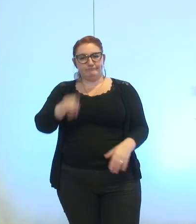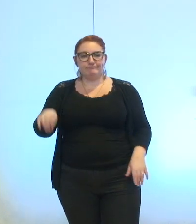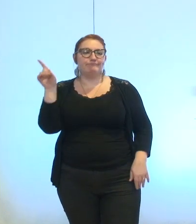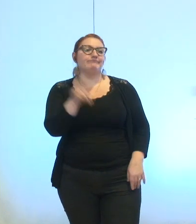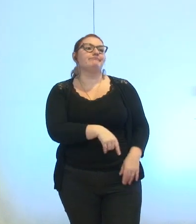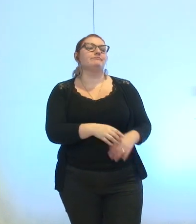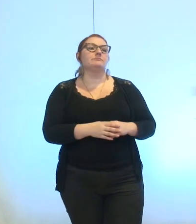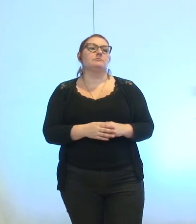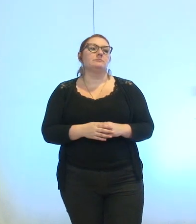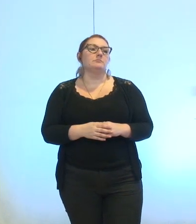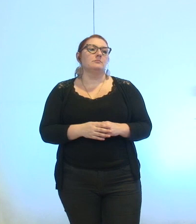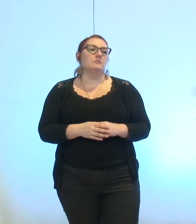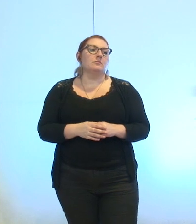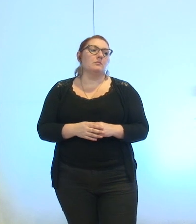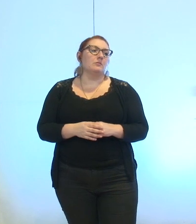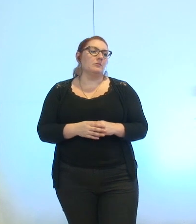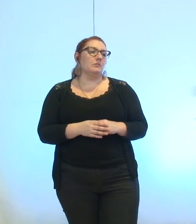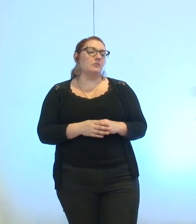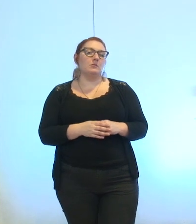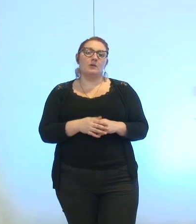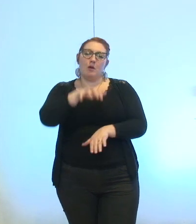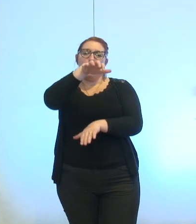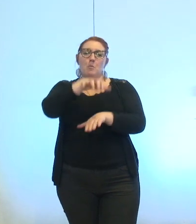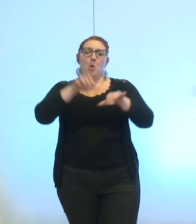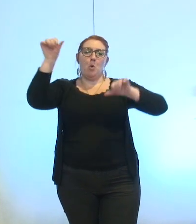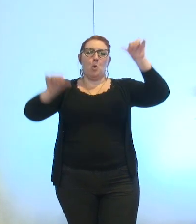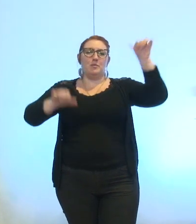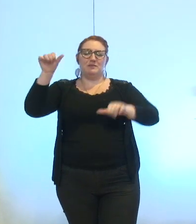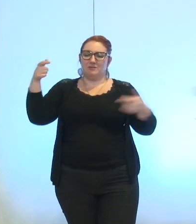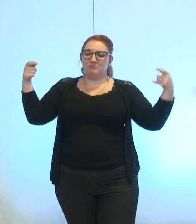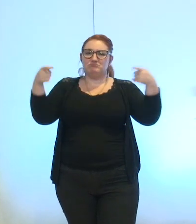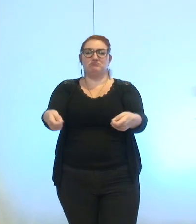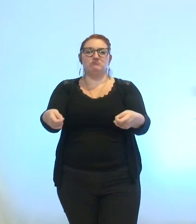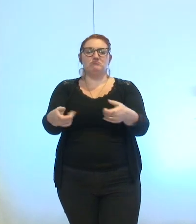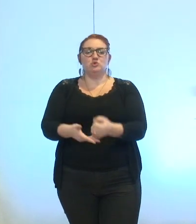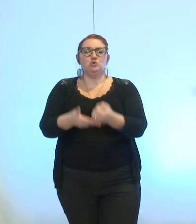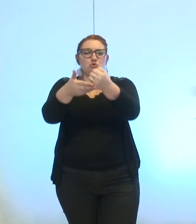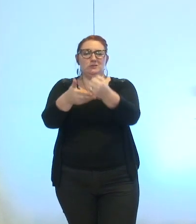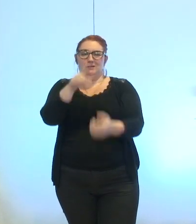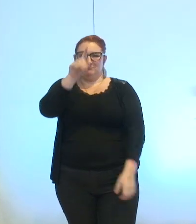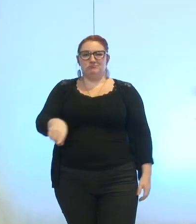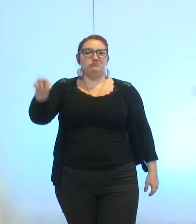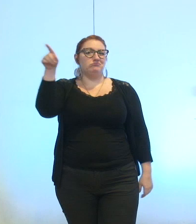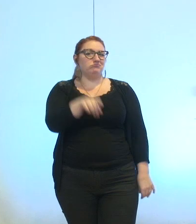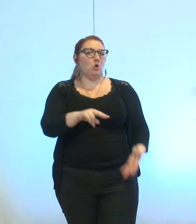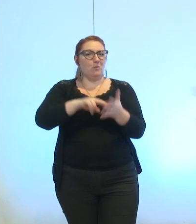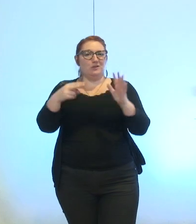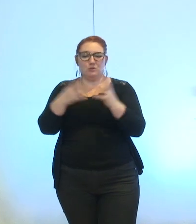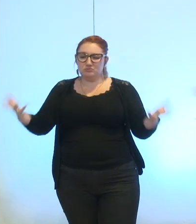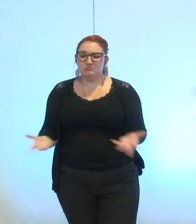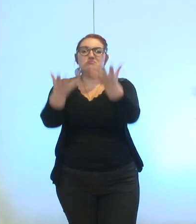on remet en cause le soutien au pôle de compétitivité et au technologie c'est le cœur